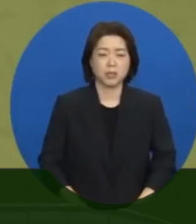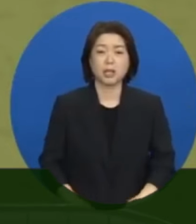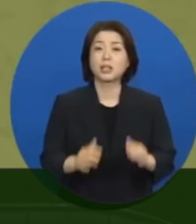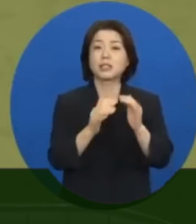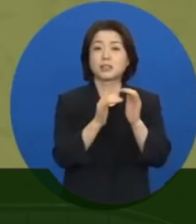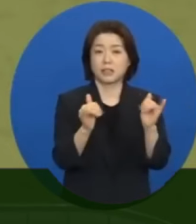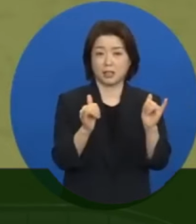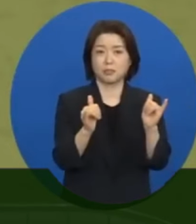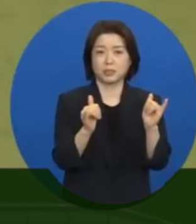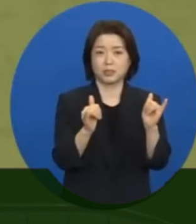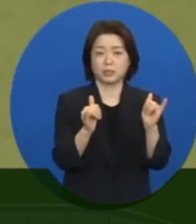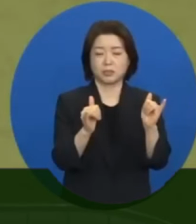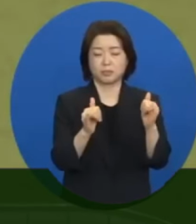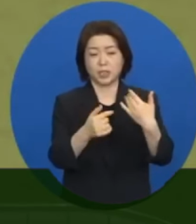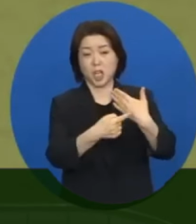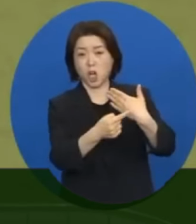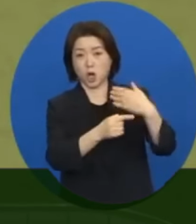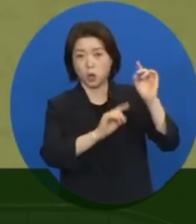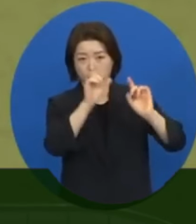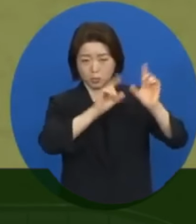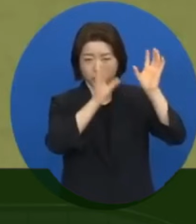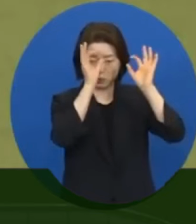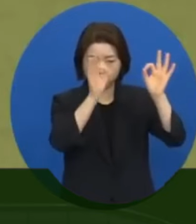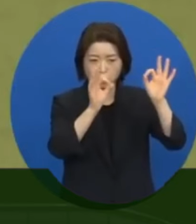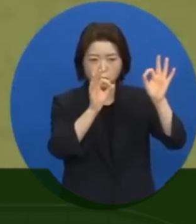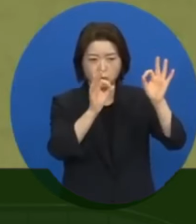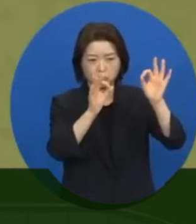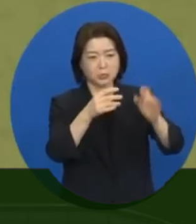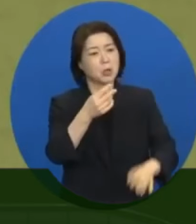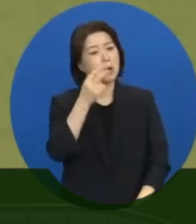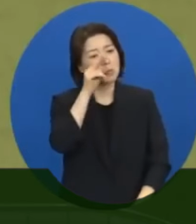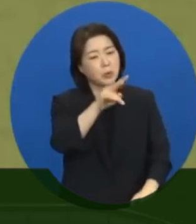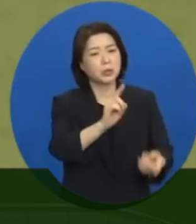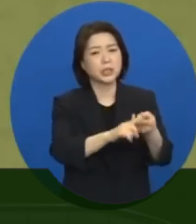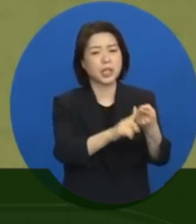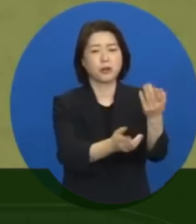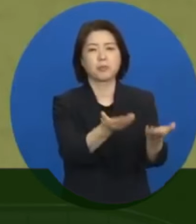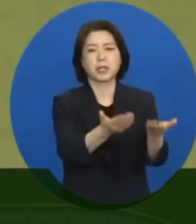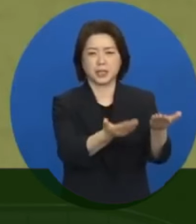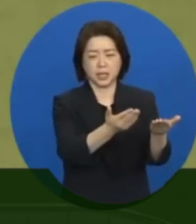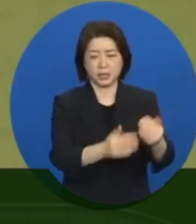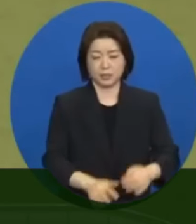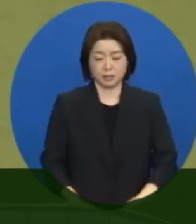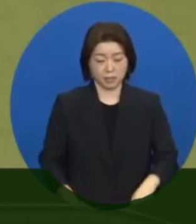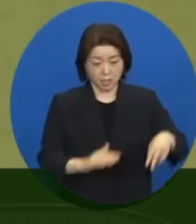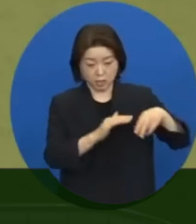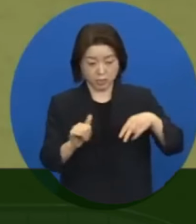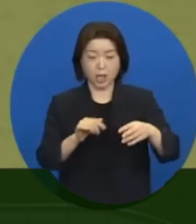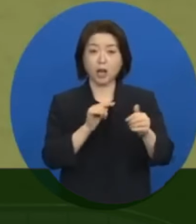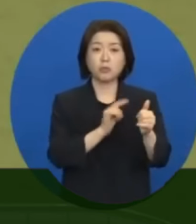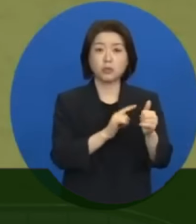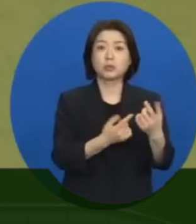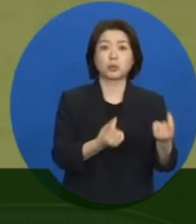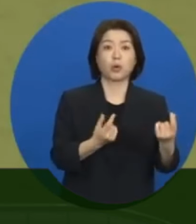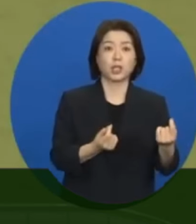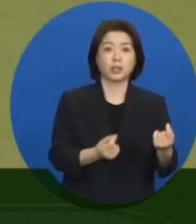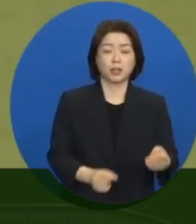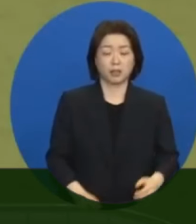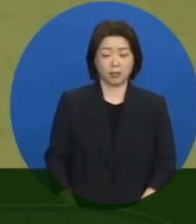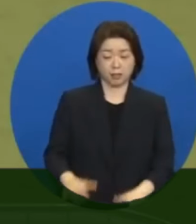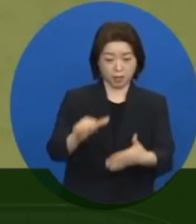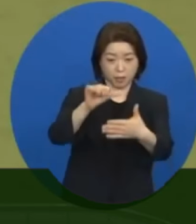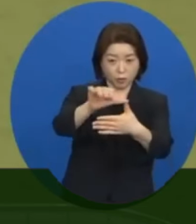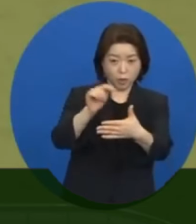사람들은 외모를 보고 보인 대로는 판단해 심지어 여러분이 사무엘도 지금 예외가 아니었어요 엘리압을 보고